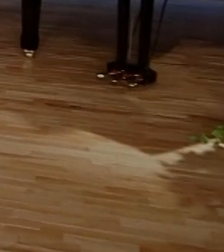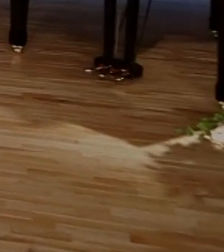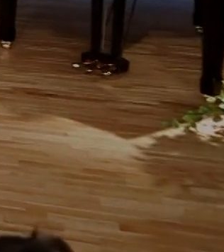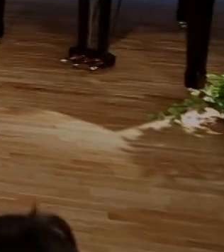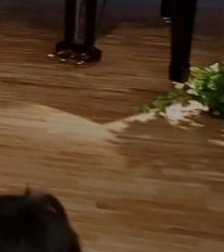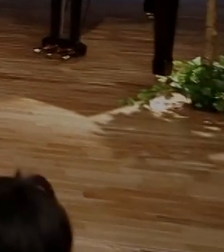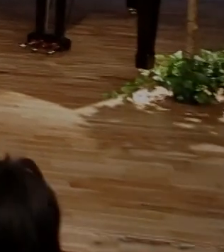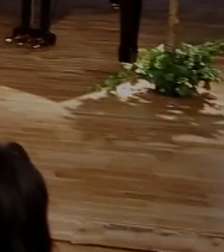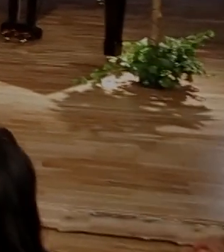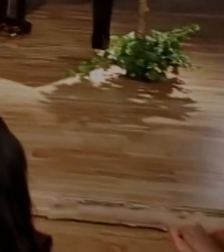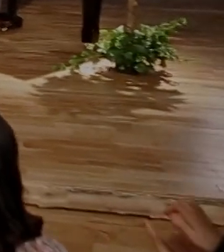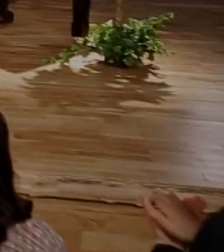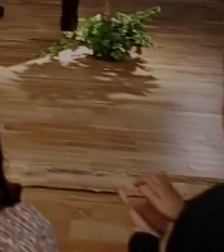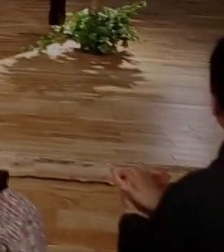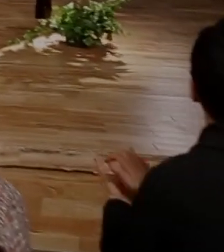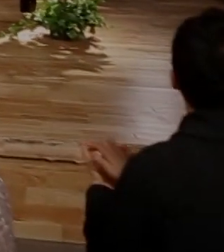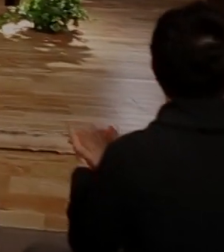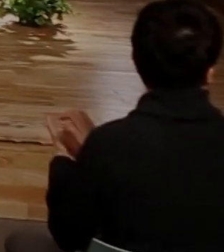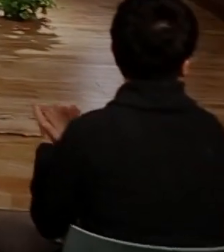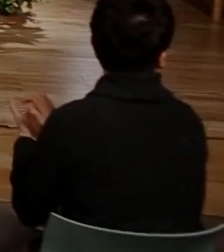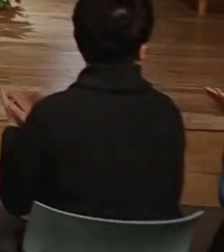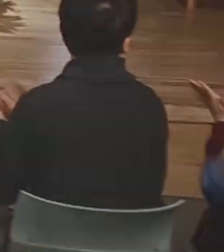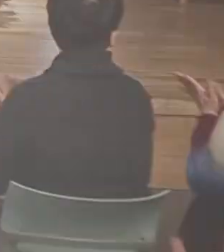네오 탑니다